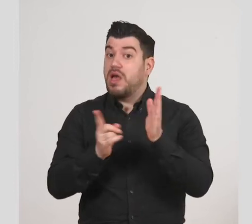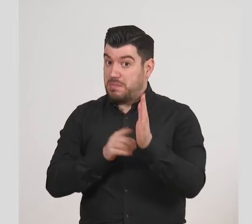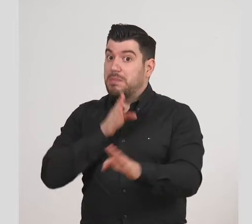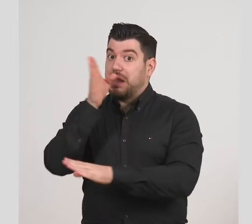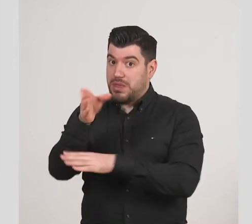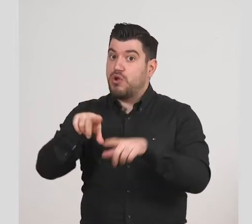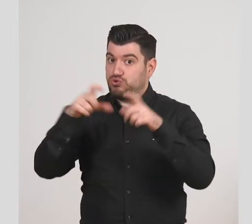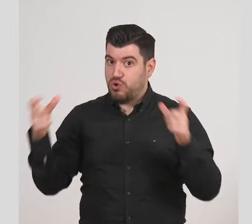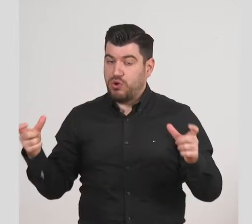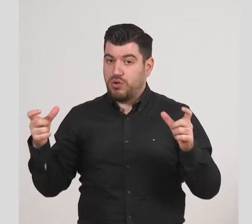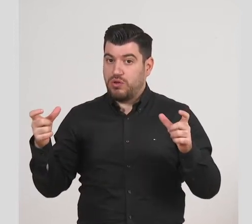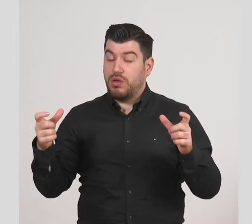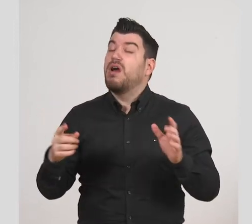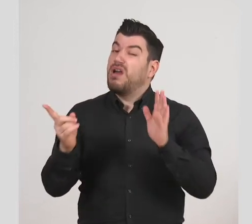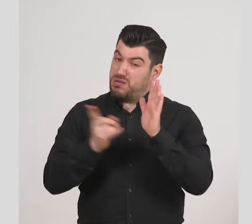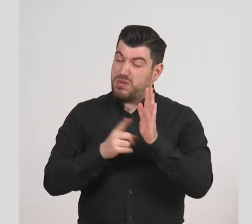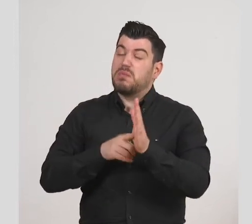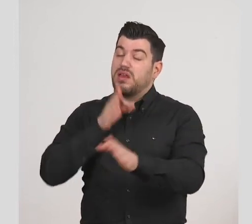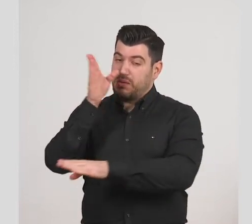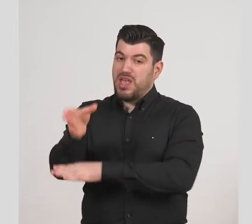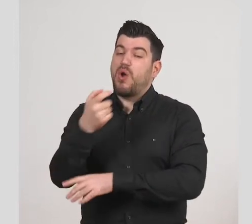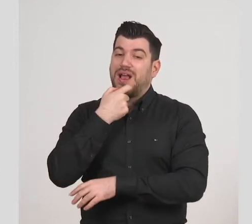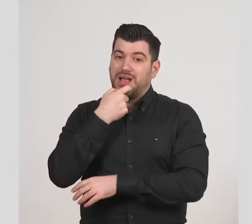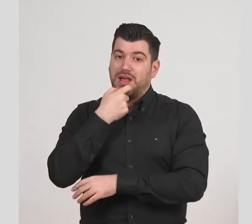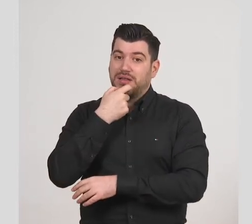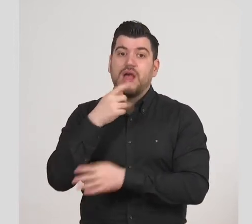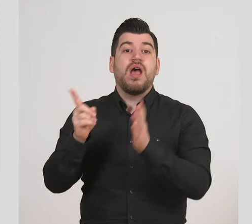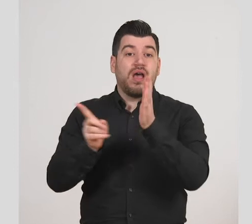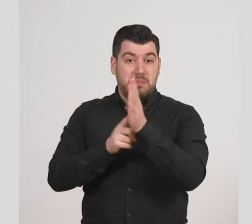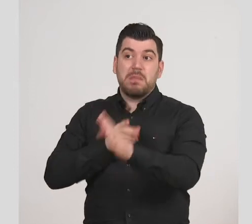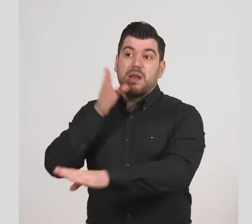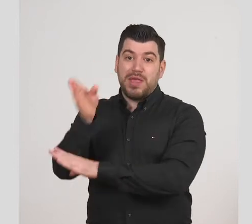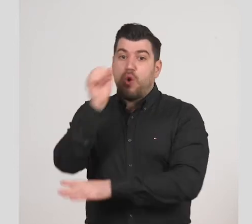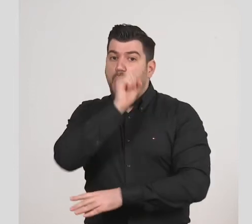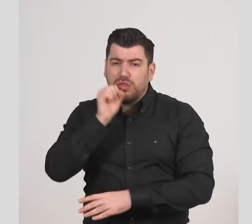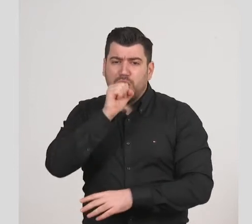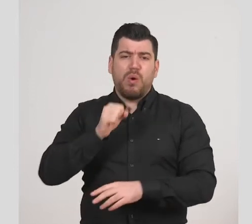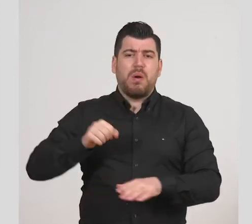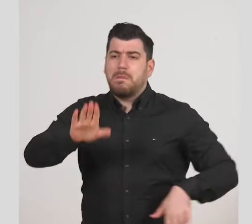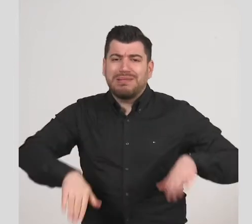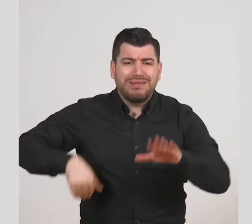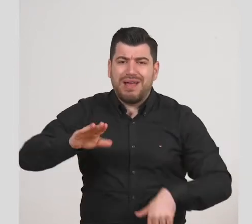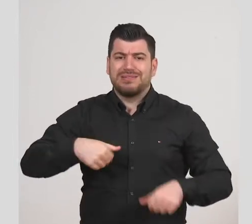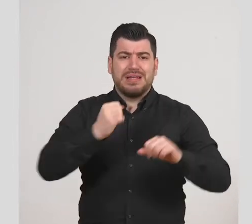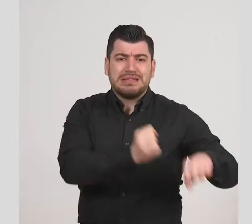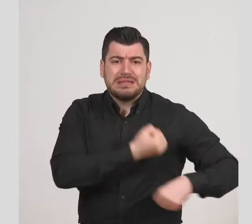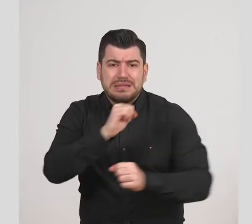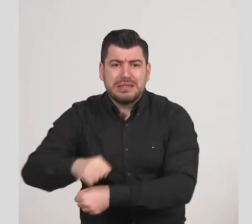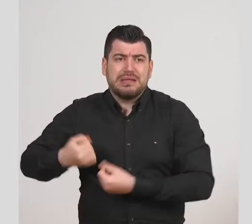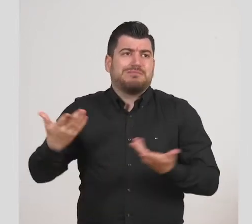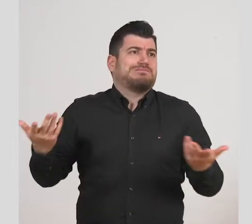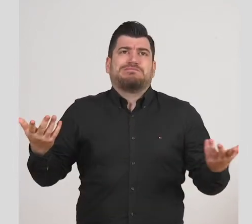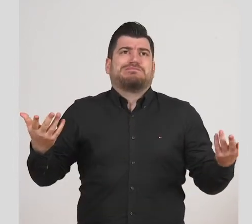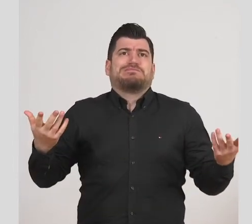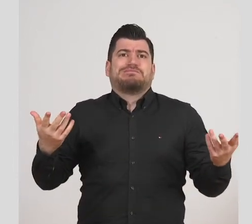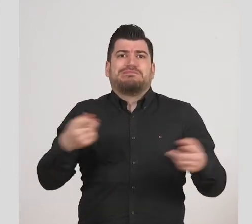σχολείο. Πρέπει να πηγαίνω στα αγγλικά. Πρέπει να πηγαίνω στο οδείο, στο πατινά, στο σκι.